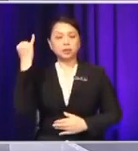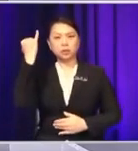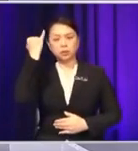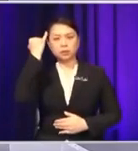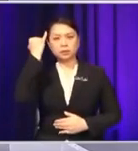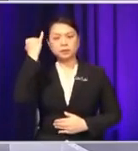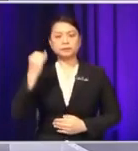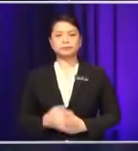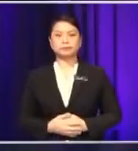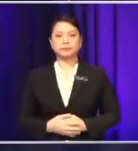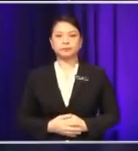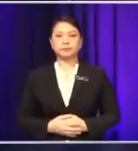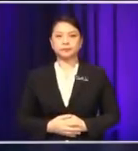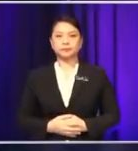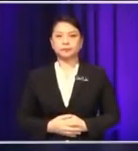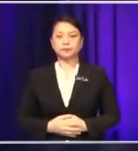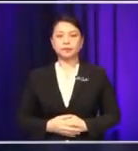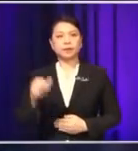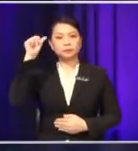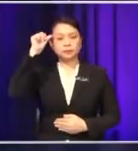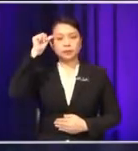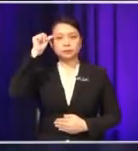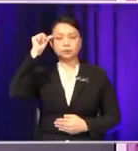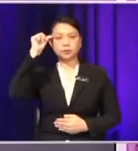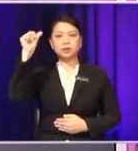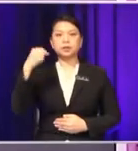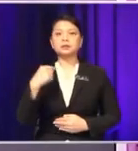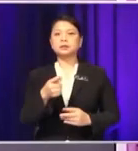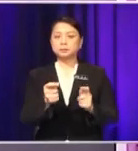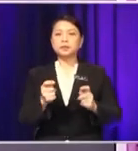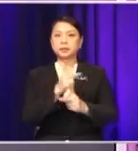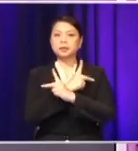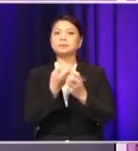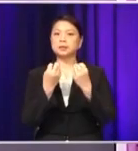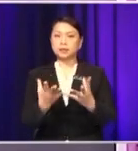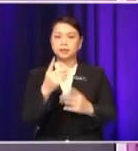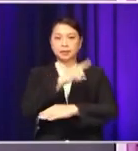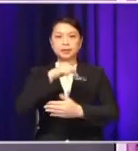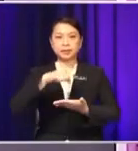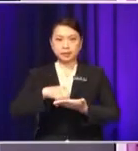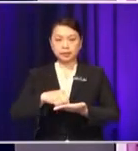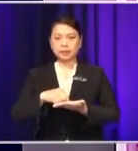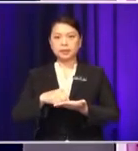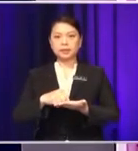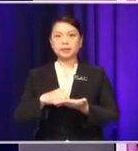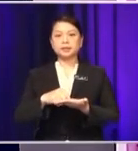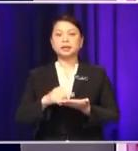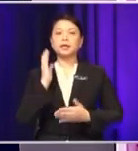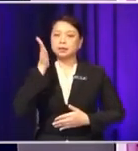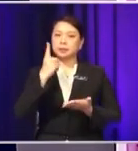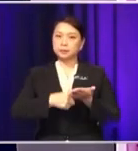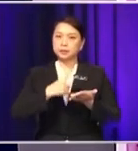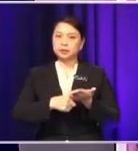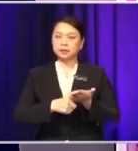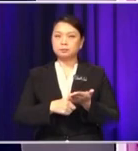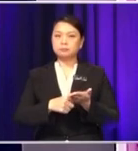Terima kasih Ria. Okey, alhamdulillah, terima kasih banyak. Dan hari ini saya akan membincangkan berkaitan dengan pelaksanaan